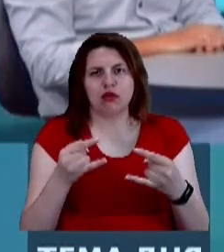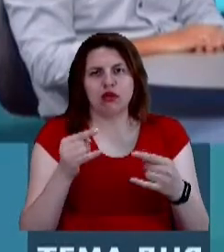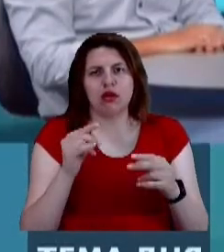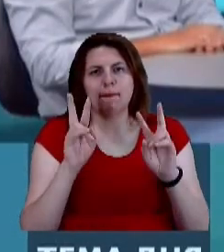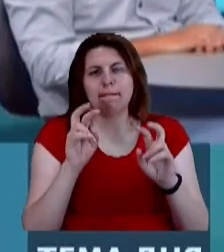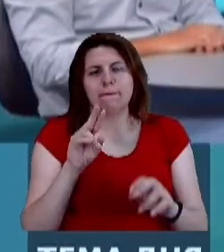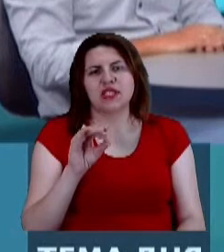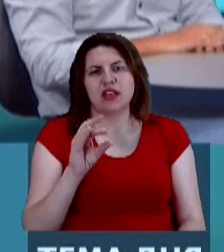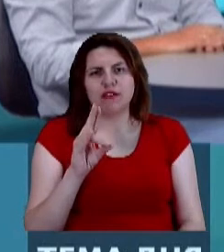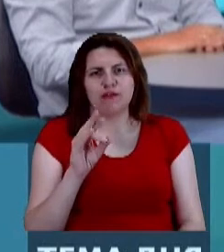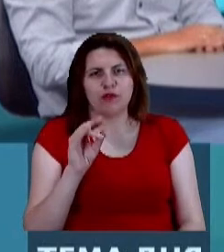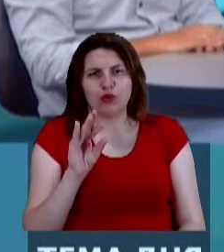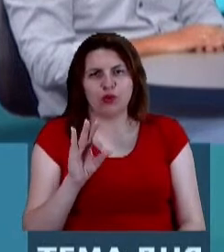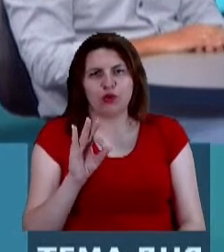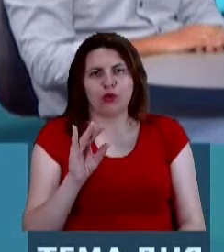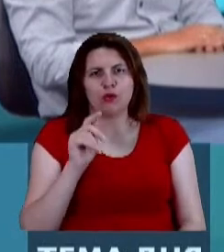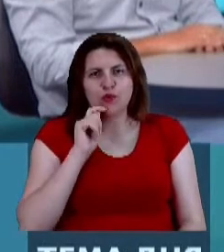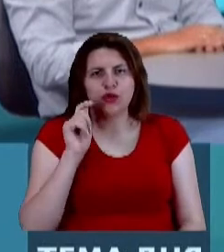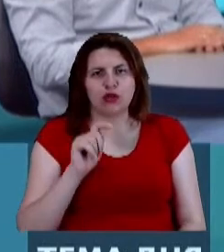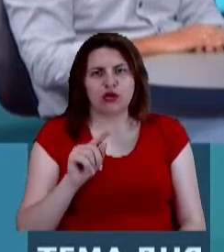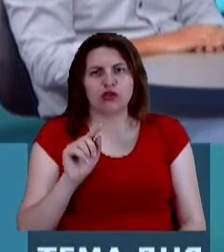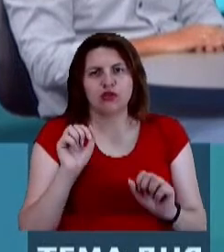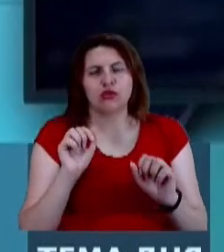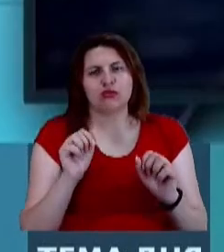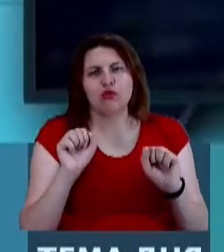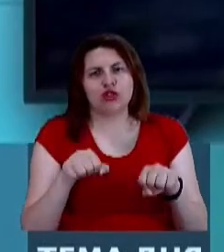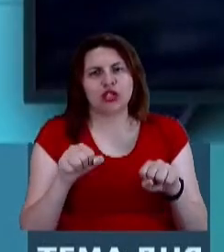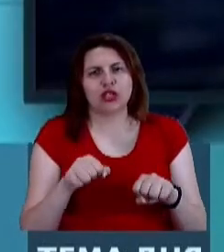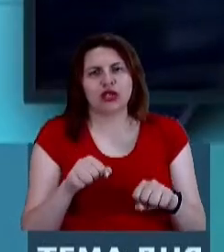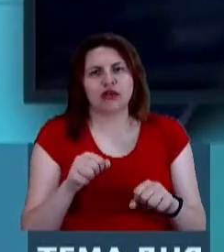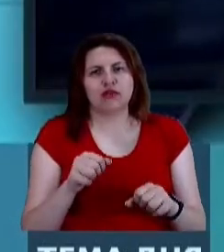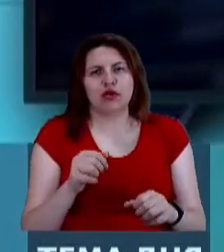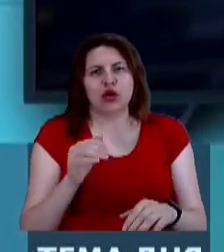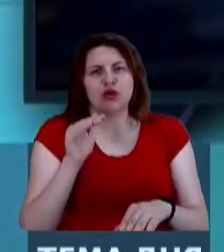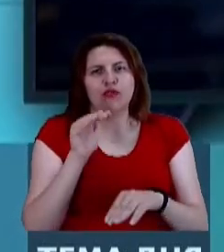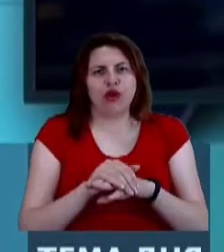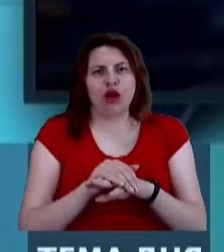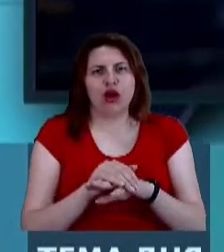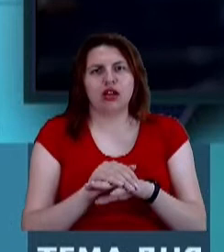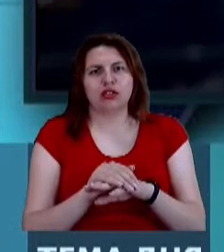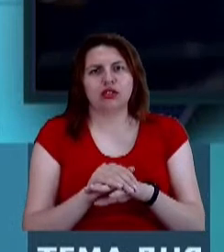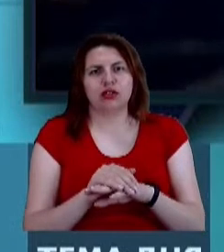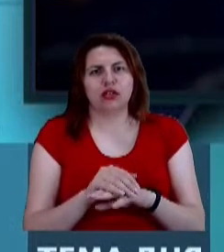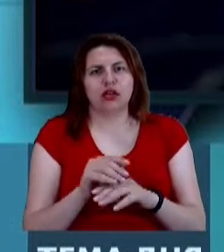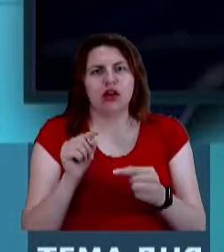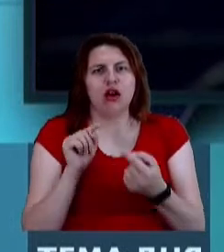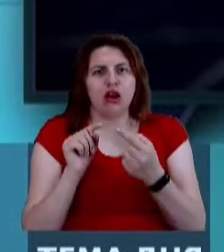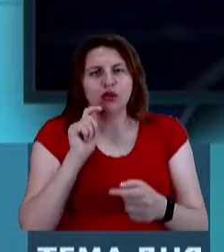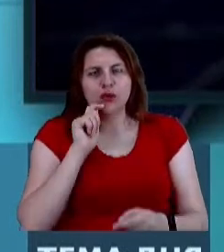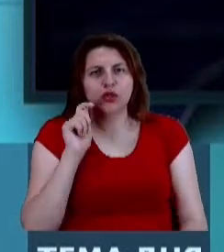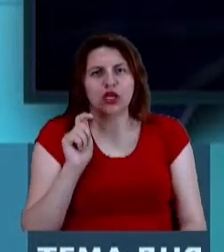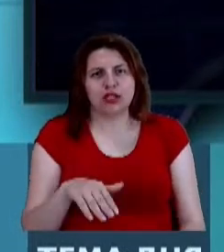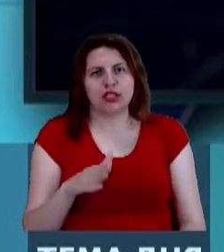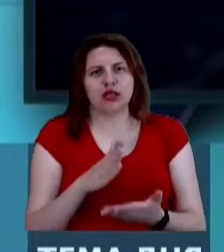що вони тільки українські, можливо, де юре, але де-факто за суттю своєї вони є антиукраїнськими. Так само, якщо на